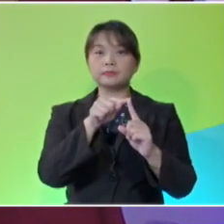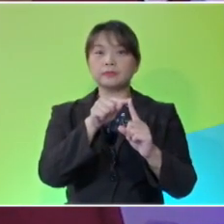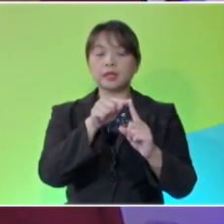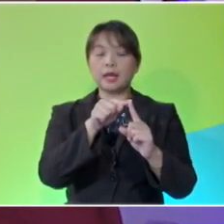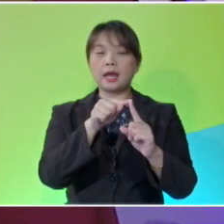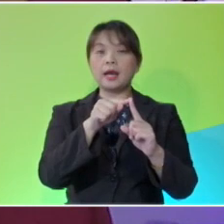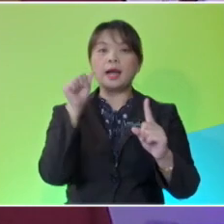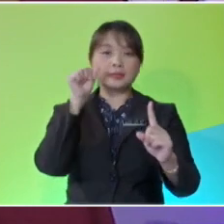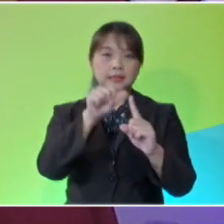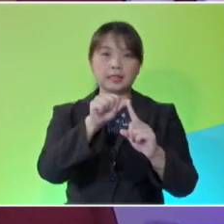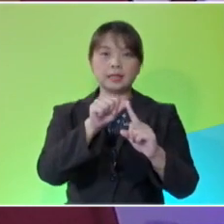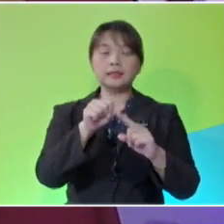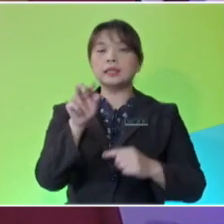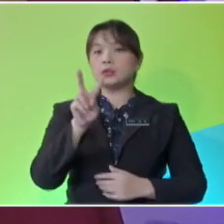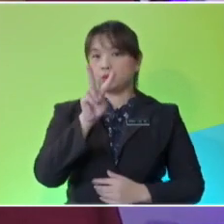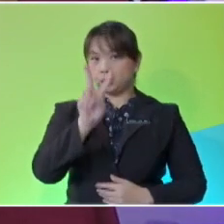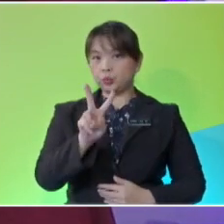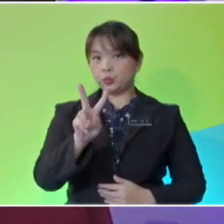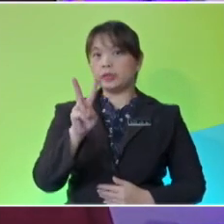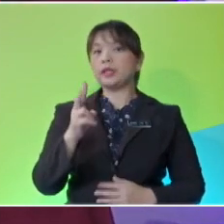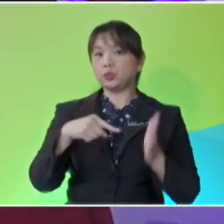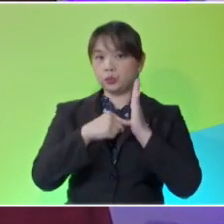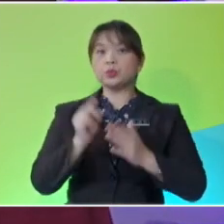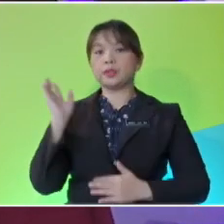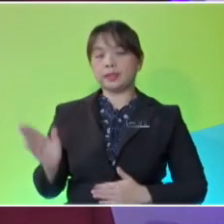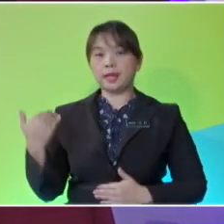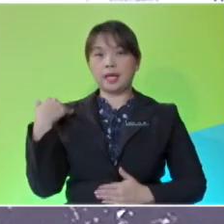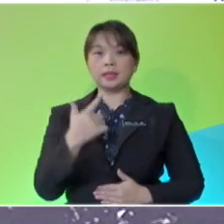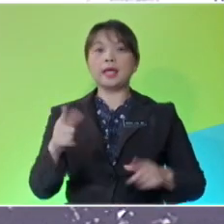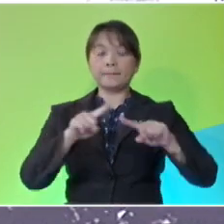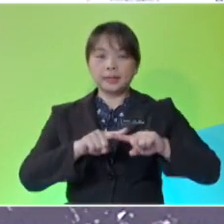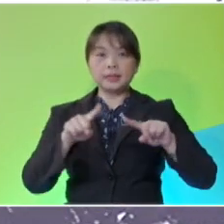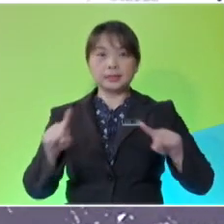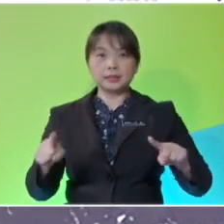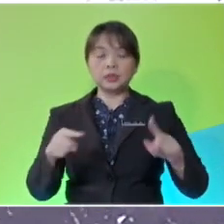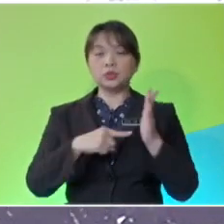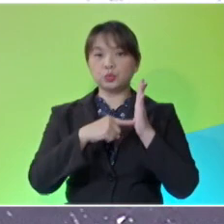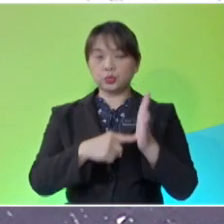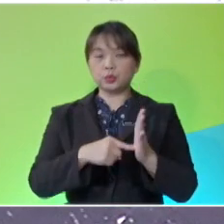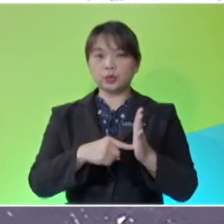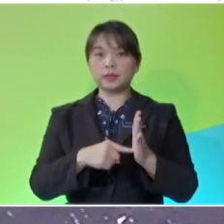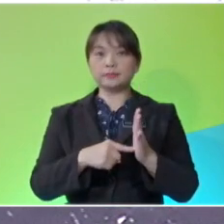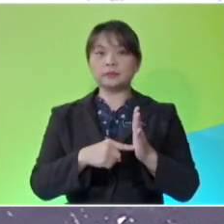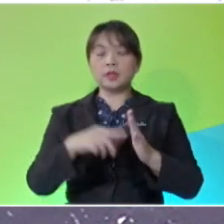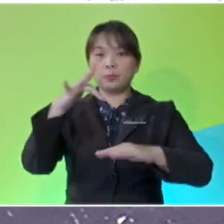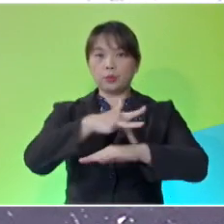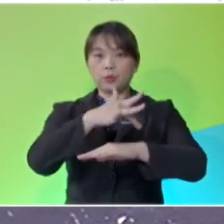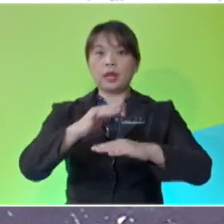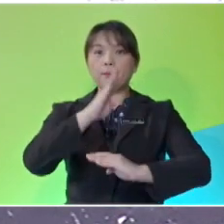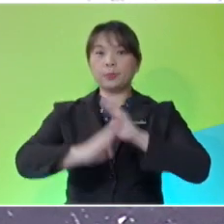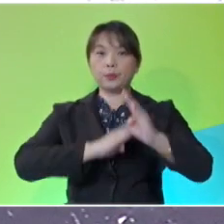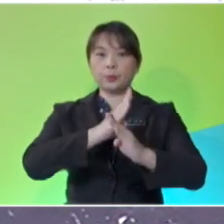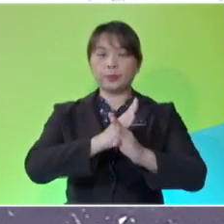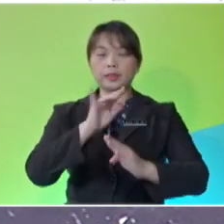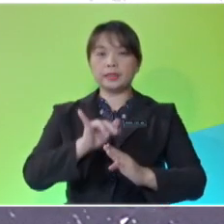ini adalah dua pete yang berbeda topografi adalah menggambarkan keadaan bentuk muka bumi yang sebenarnya Oke Di mana peta